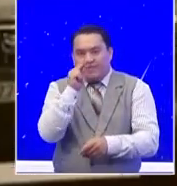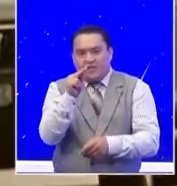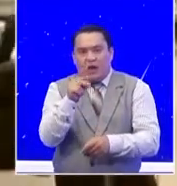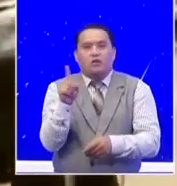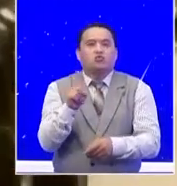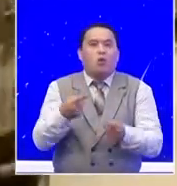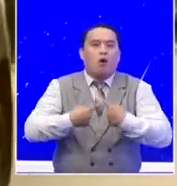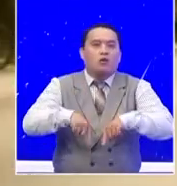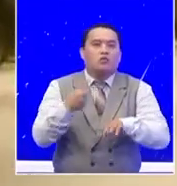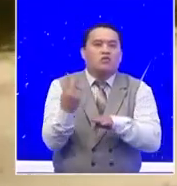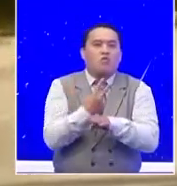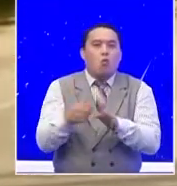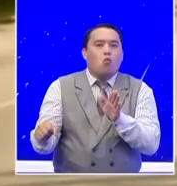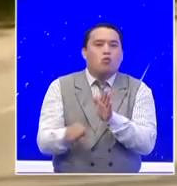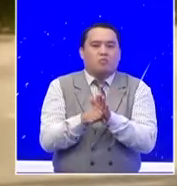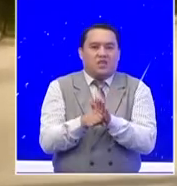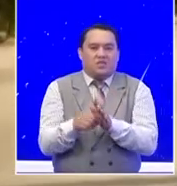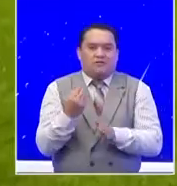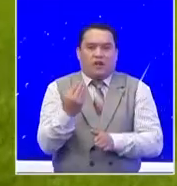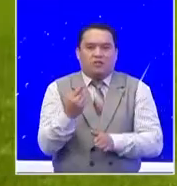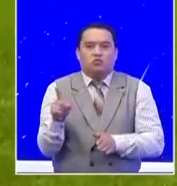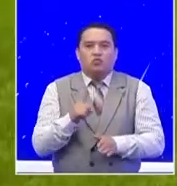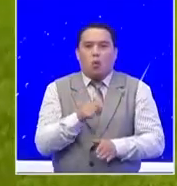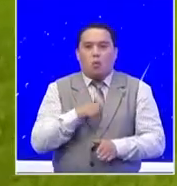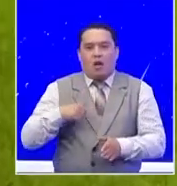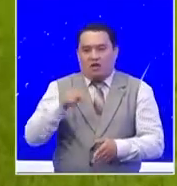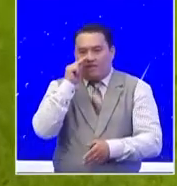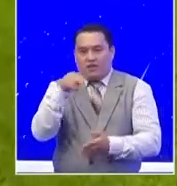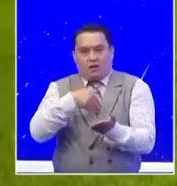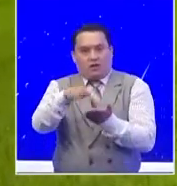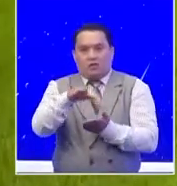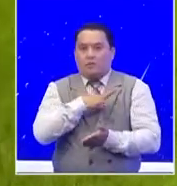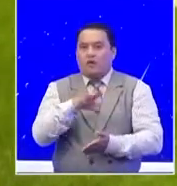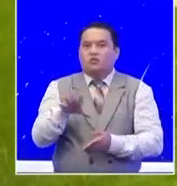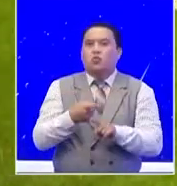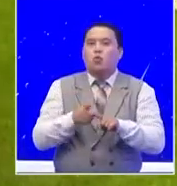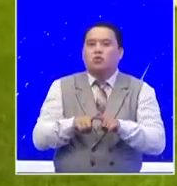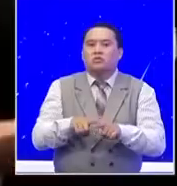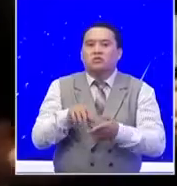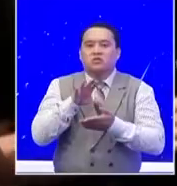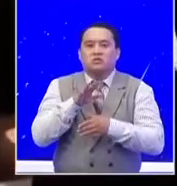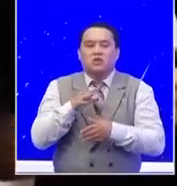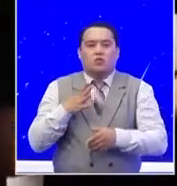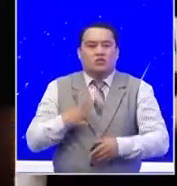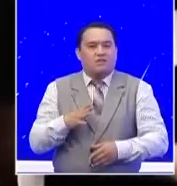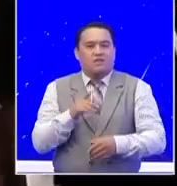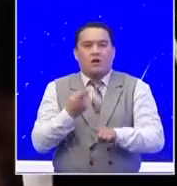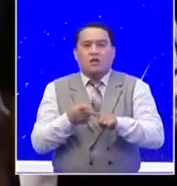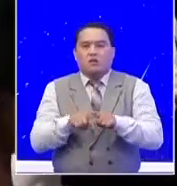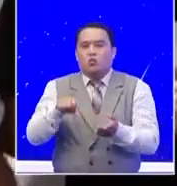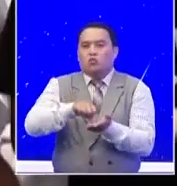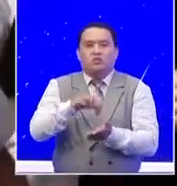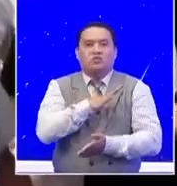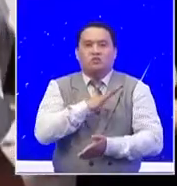обвинение в организации двух убийств и покушения на убийство. Сам Фургал все обвинения отвергает и настаивает на своей непричастности к этим